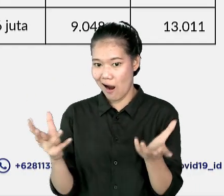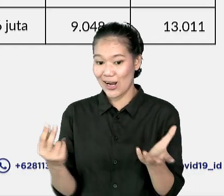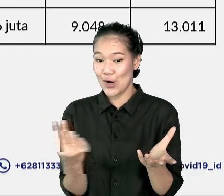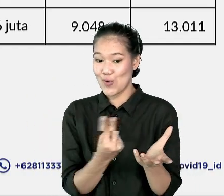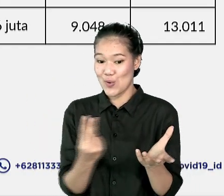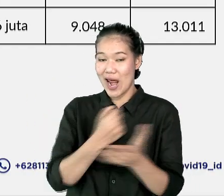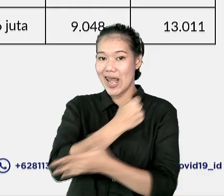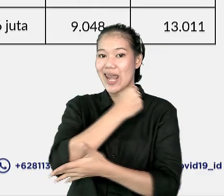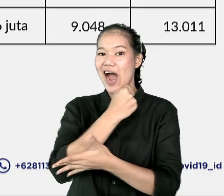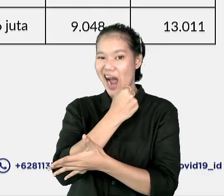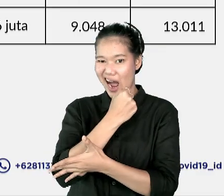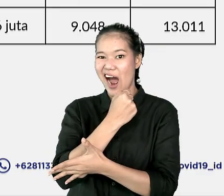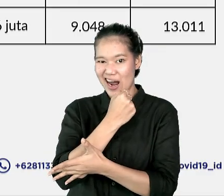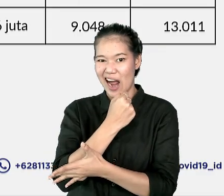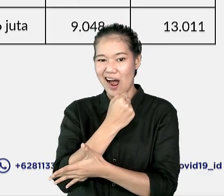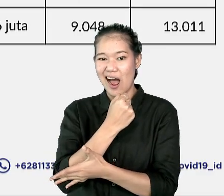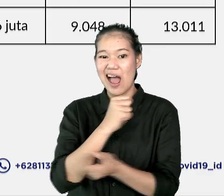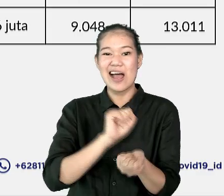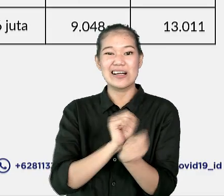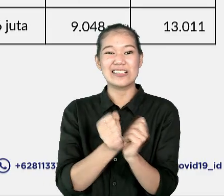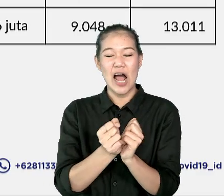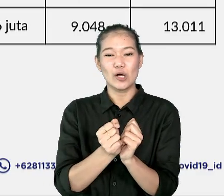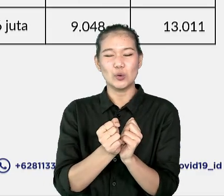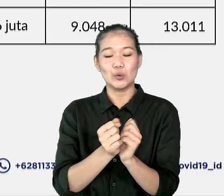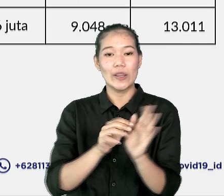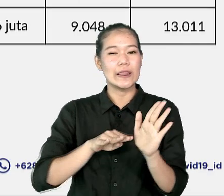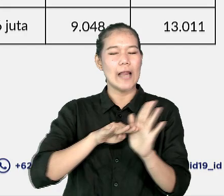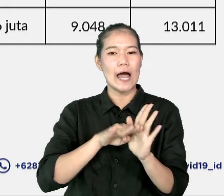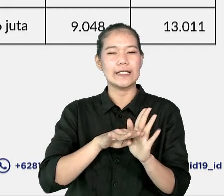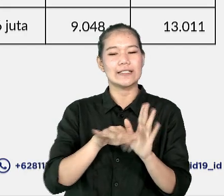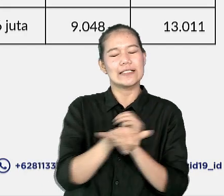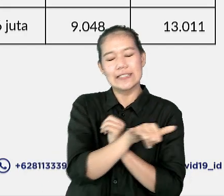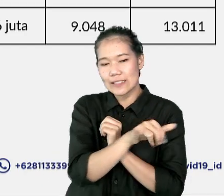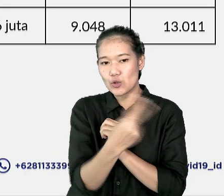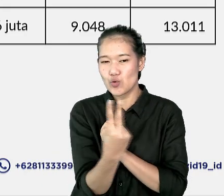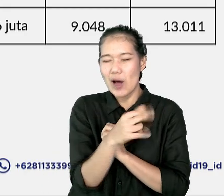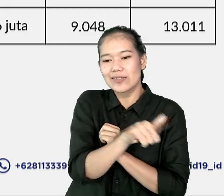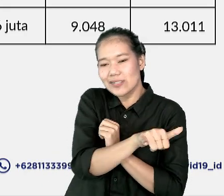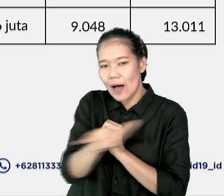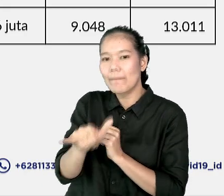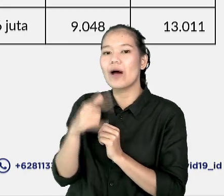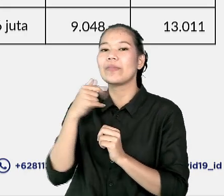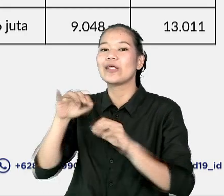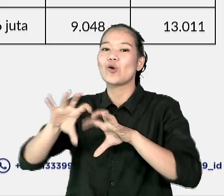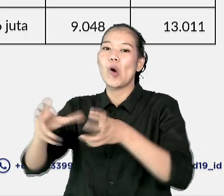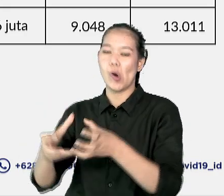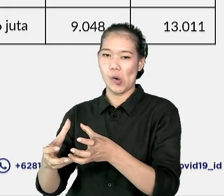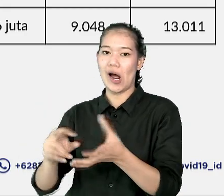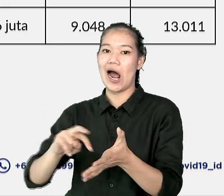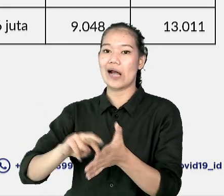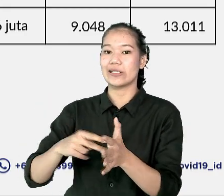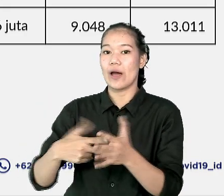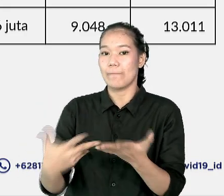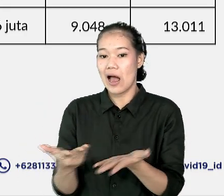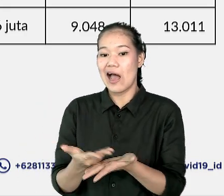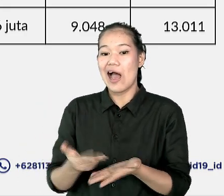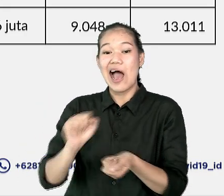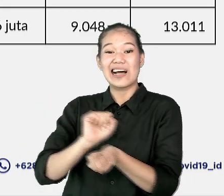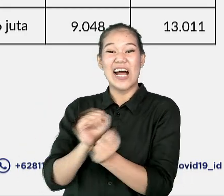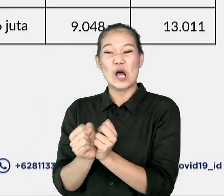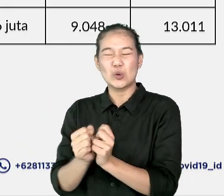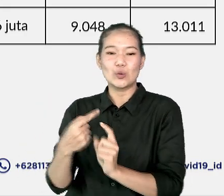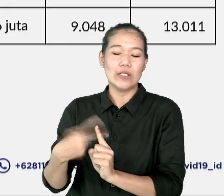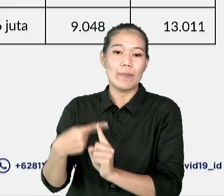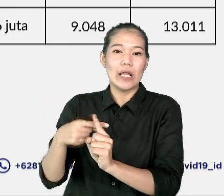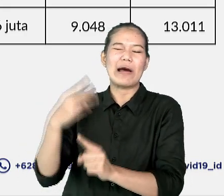Kedua negara ini memiliki pola kenaikan kasus yang serupa dengan dunia, di mana terjadi 3 kali lonjakan kasus pada